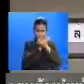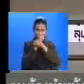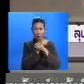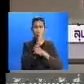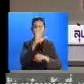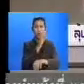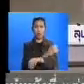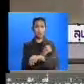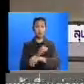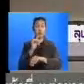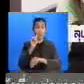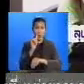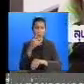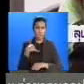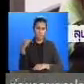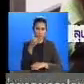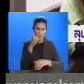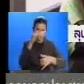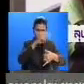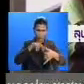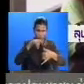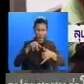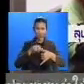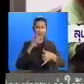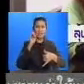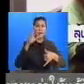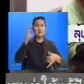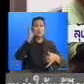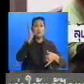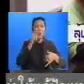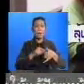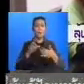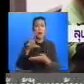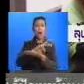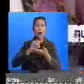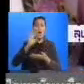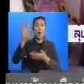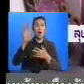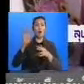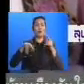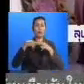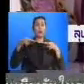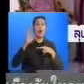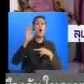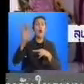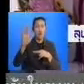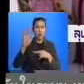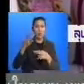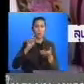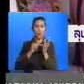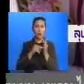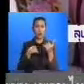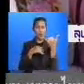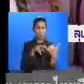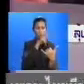จังหวัดพระนครศรีอยุธยาเข้าตรวจสอบอาการของอดีตอาจารย์ชายประจำมหาวิทยาลัยราชภัฏแห่งหนึ่งที่พักรักษาตัวในห้อง